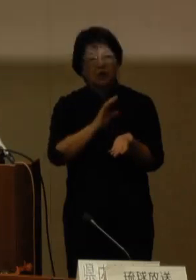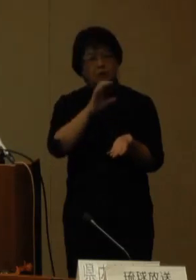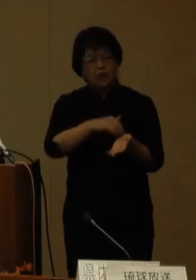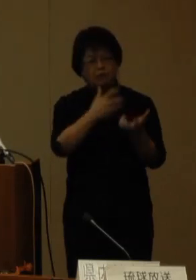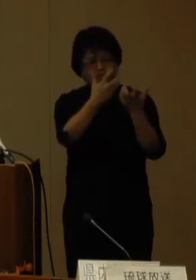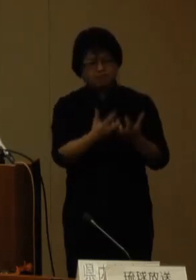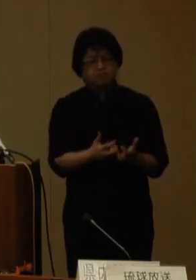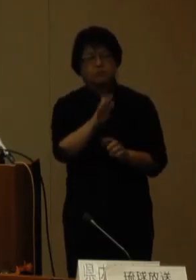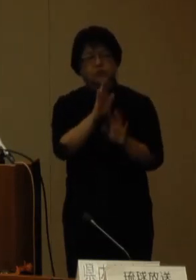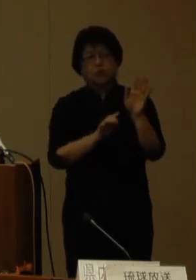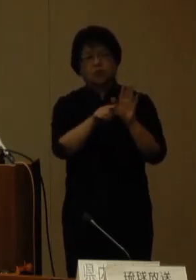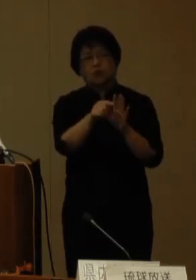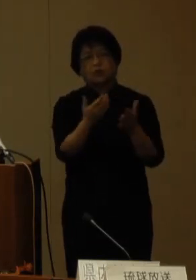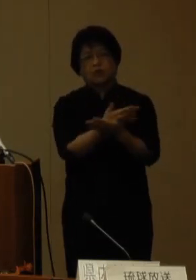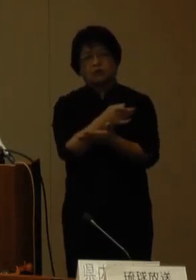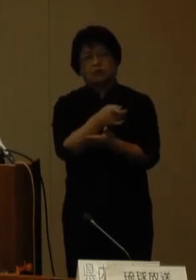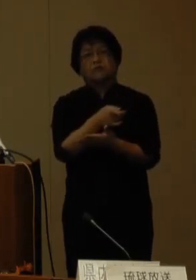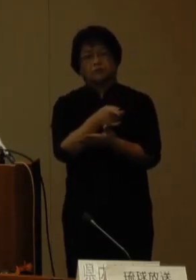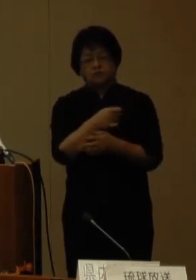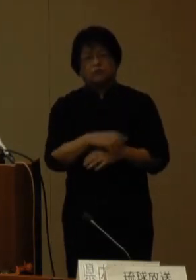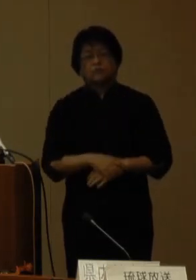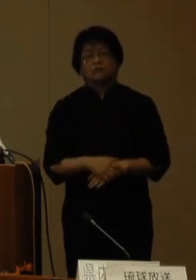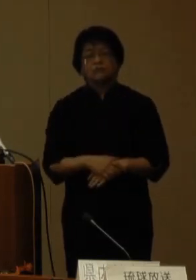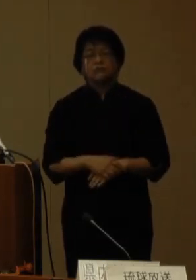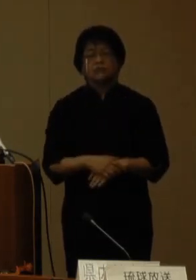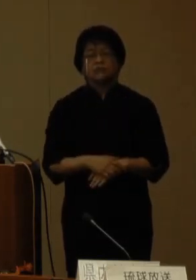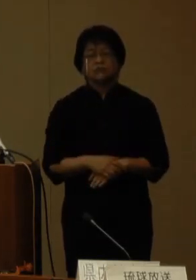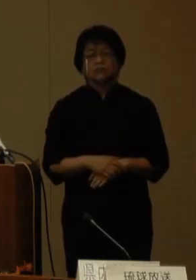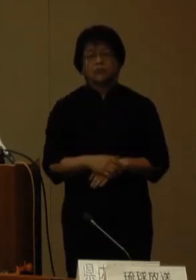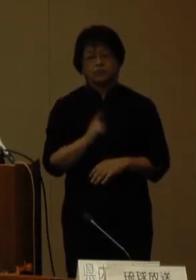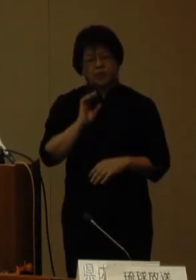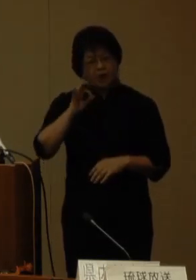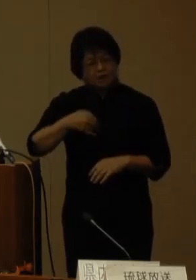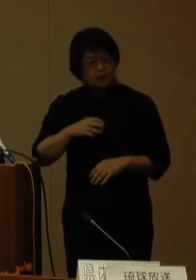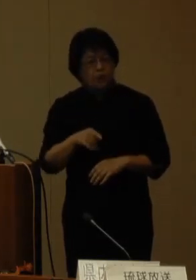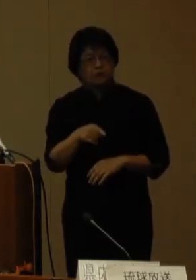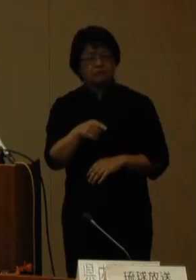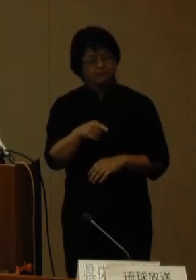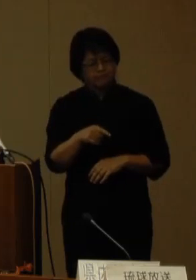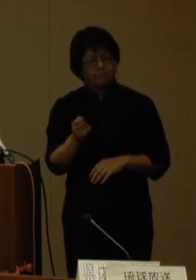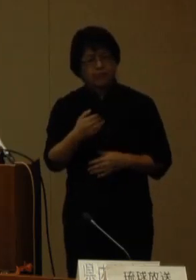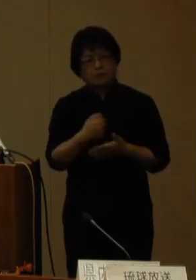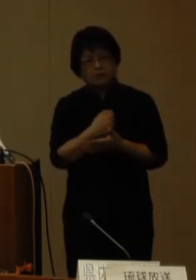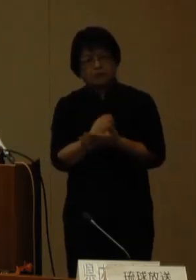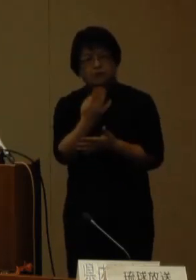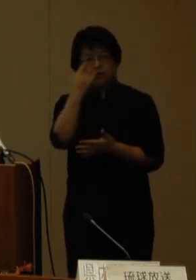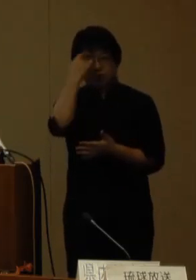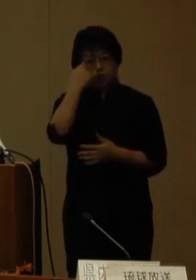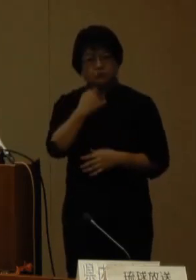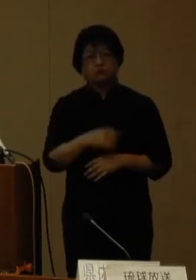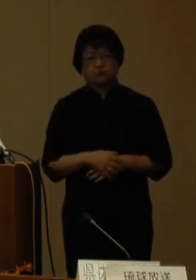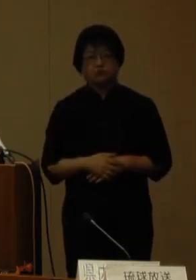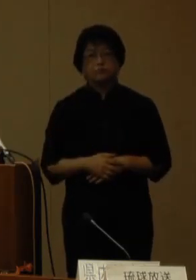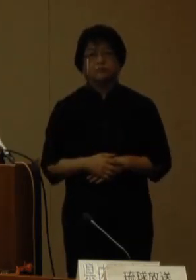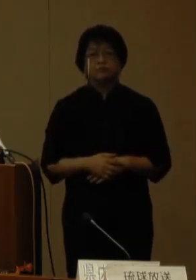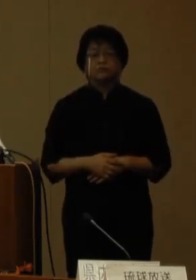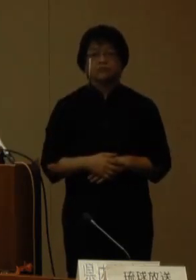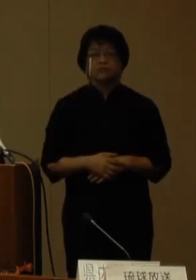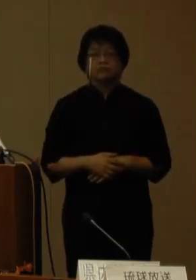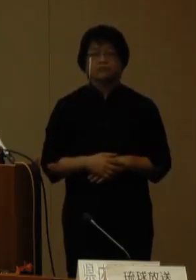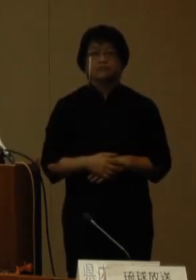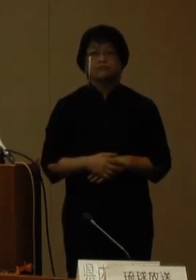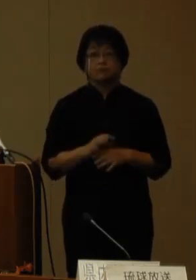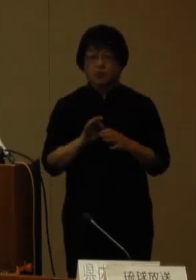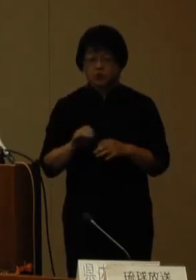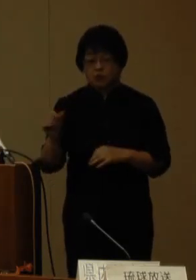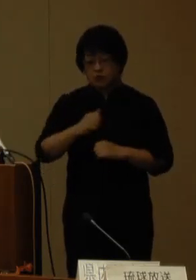状況になってしまったことは、反省すべきであり、また残念だなというような気持ちです。ですから緊急